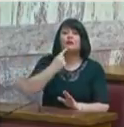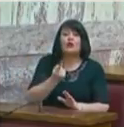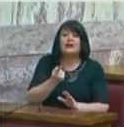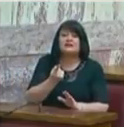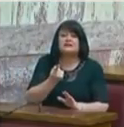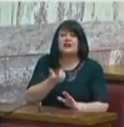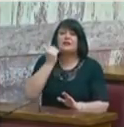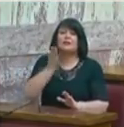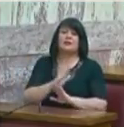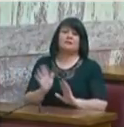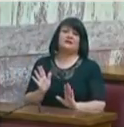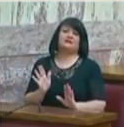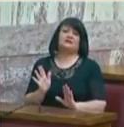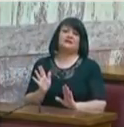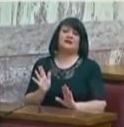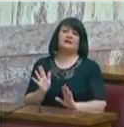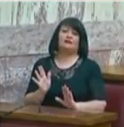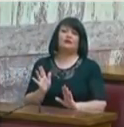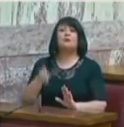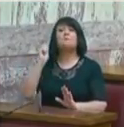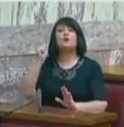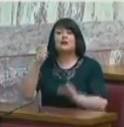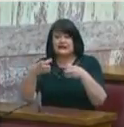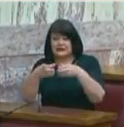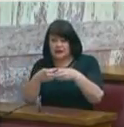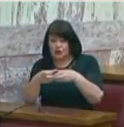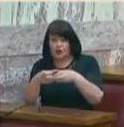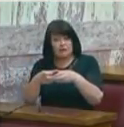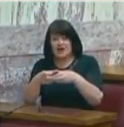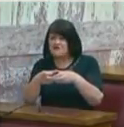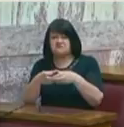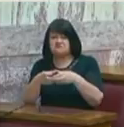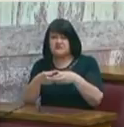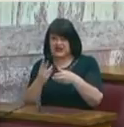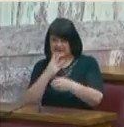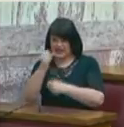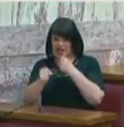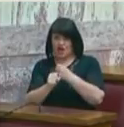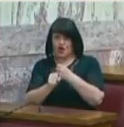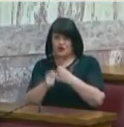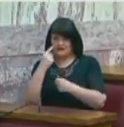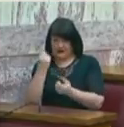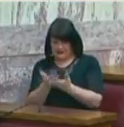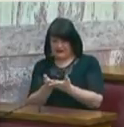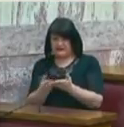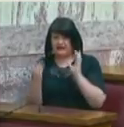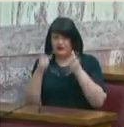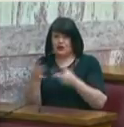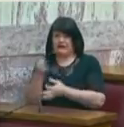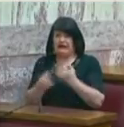να πάρουν στα σοβαρά οι πολίτες μια πολιτική δύναμη που εδώ και μία τριετία διαψεύδεται παταγωδώς σε